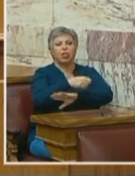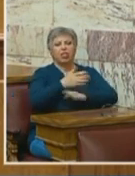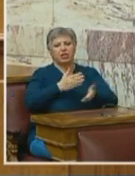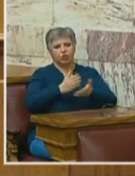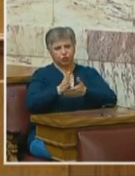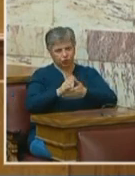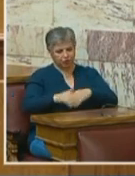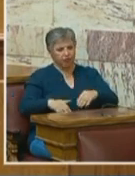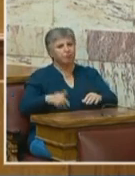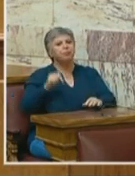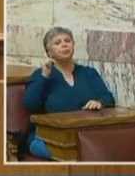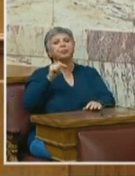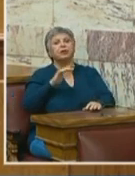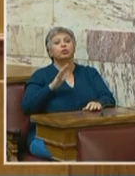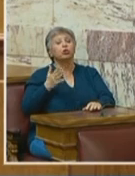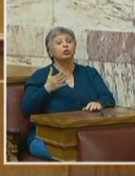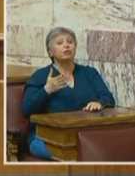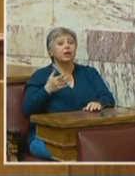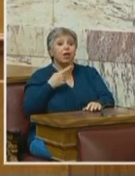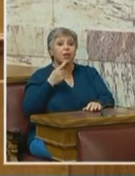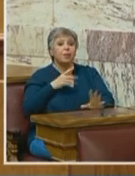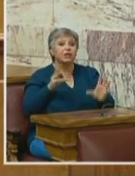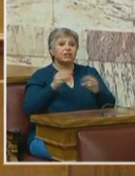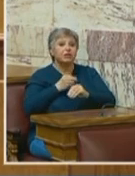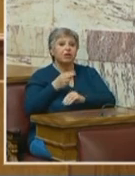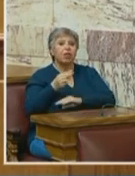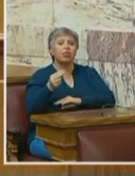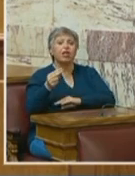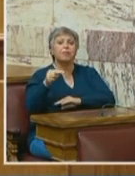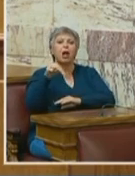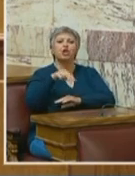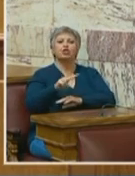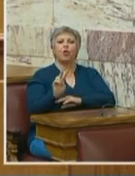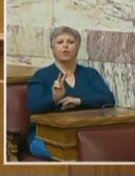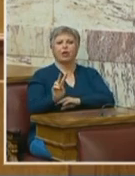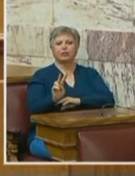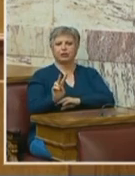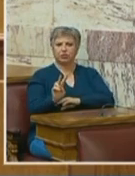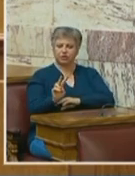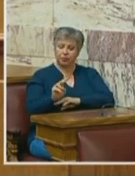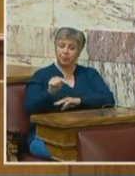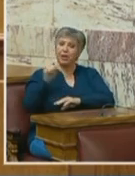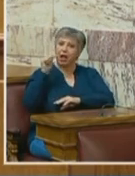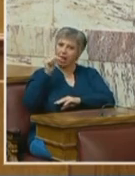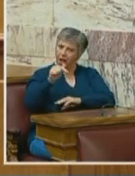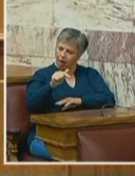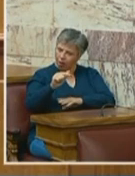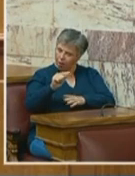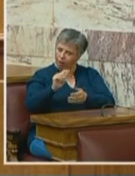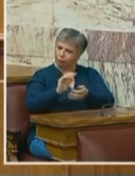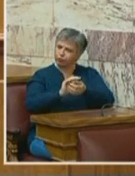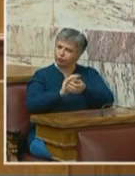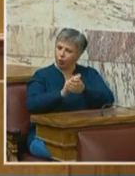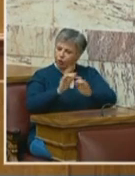βέβαια στην υπόθεση Νοβάρτης, που η κυβέρνηση προσπαθεί να μετατρέψει σε υποτιθέμενο